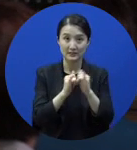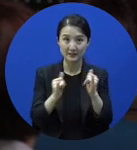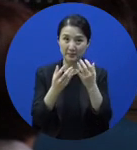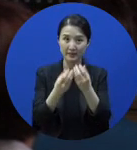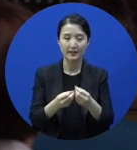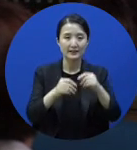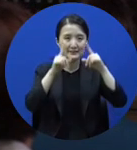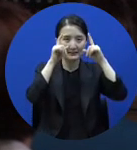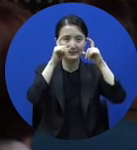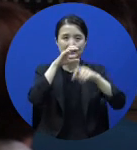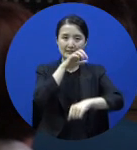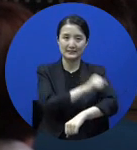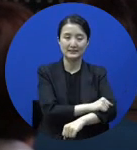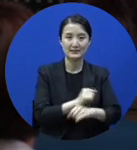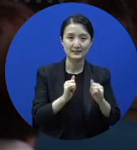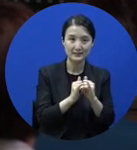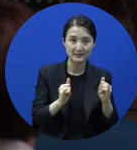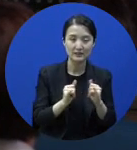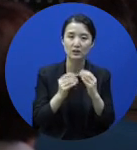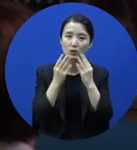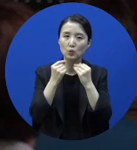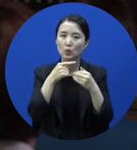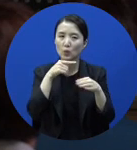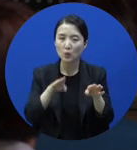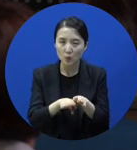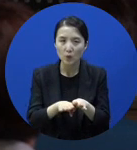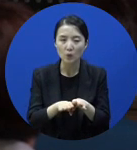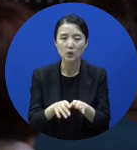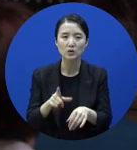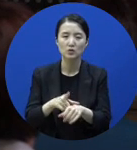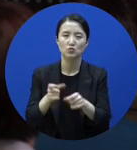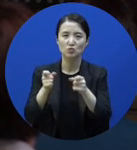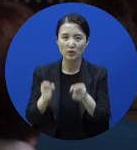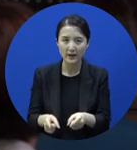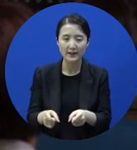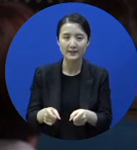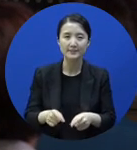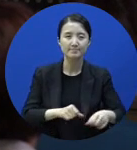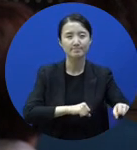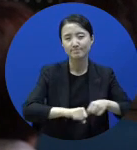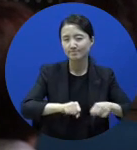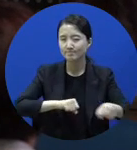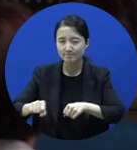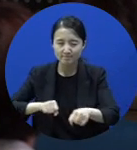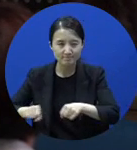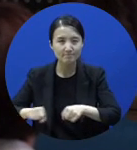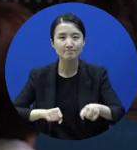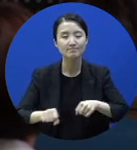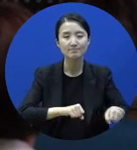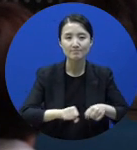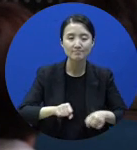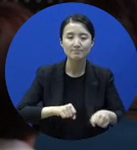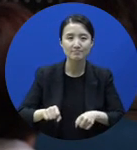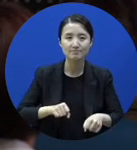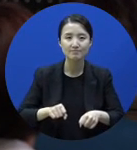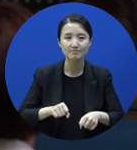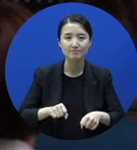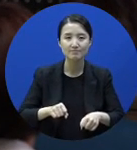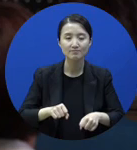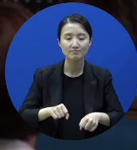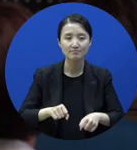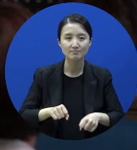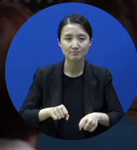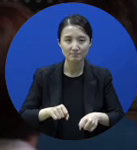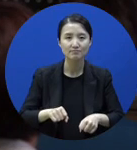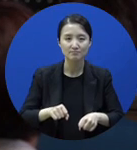분들은 주말이나 뭐 또 다른 쪽에 시간을 내서 이렇게 돌아다니기도 하잖아요. 그런 분들도 있는 것처럼 하나가 아니라 여러 개를 시도해 보면 그